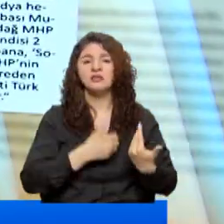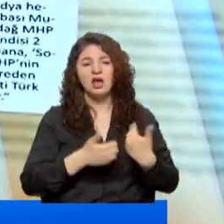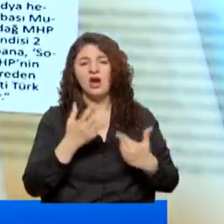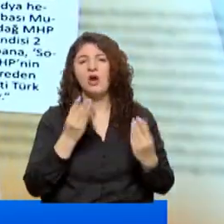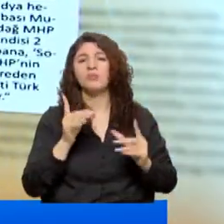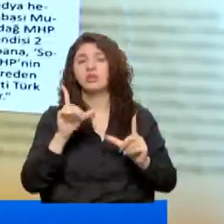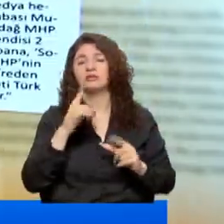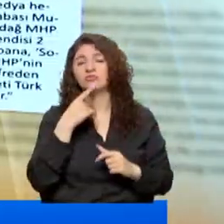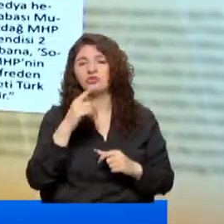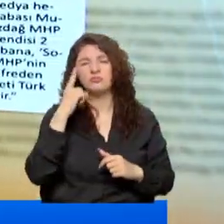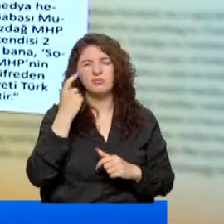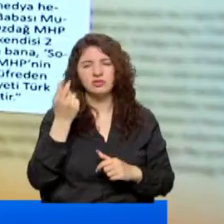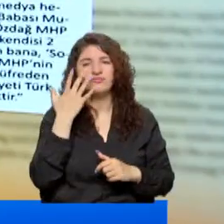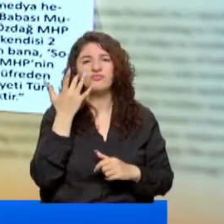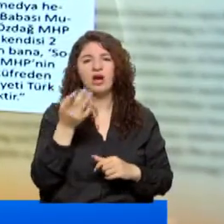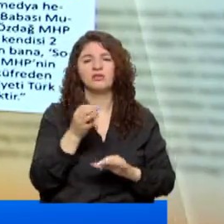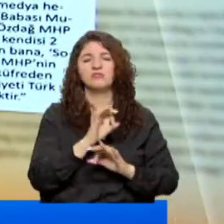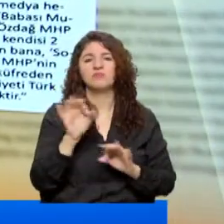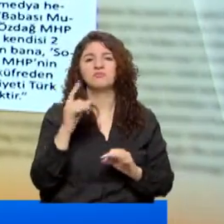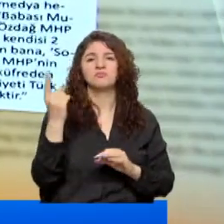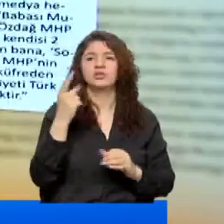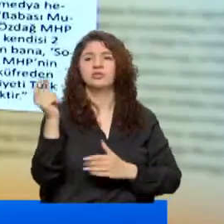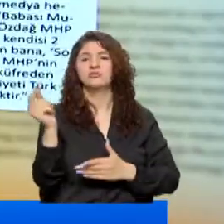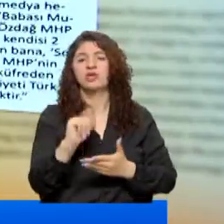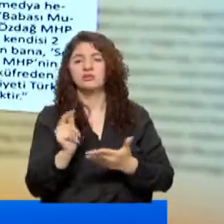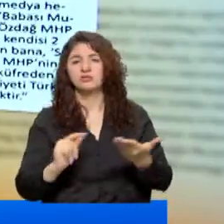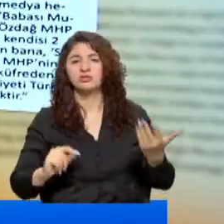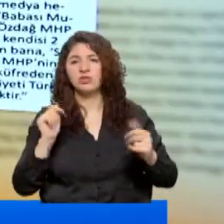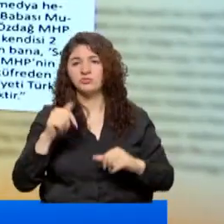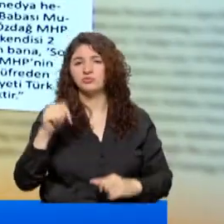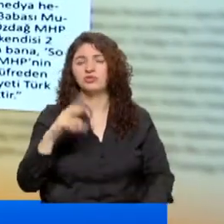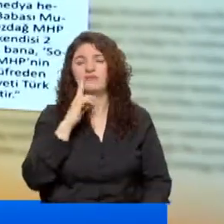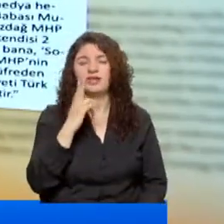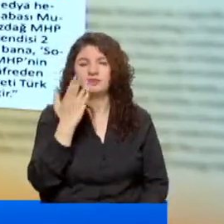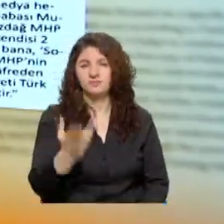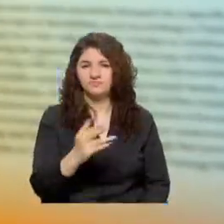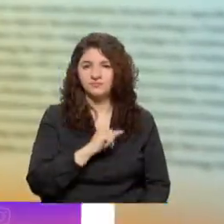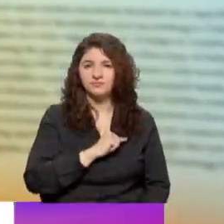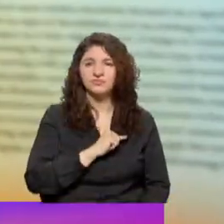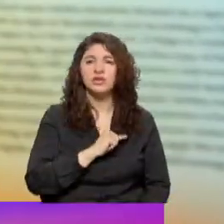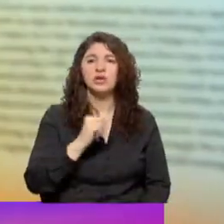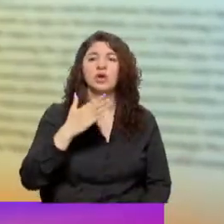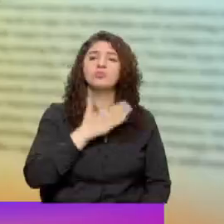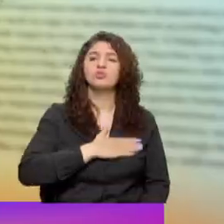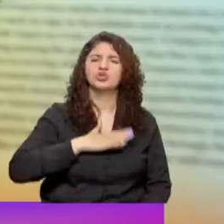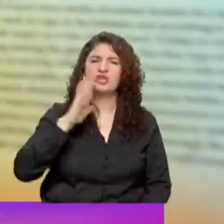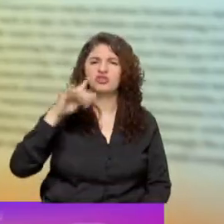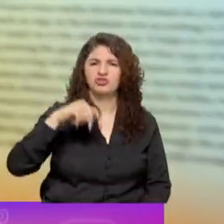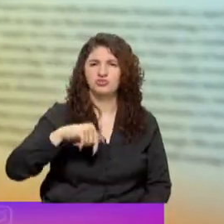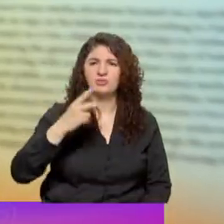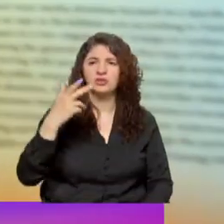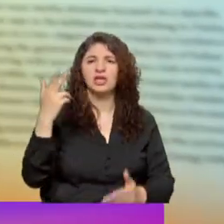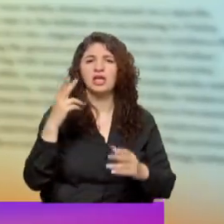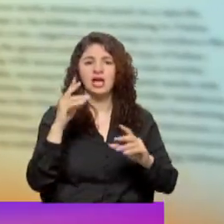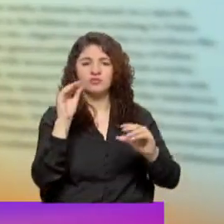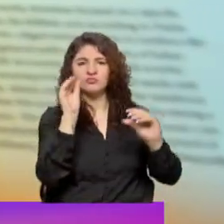almamalı diyor O da mantıklı sağduyulu bir yazı kaleme almış bugün Efendim Bursa'ya götüreceğim sizi